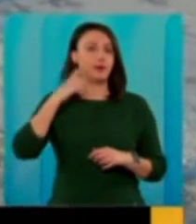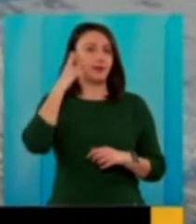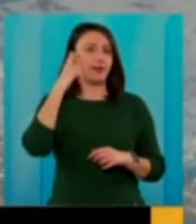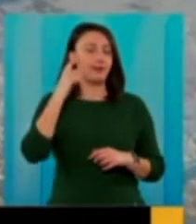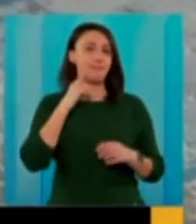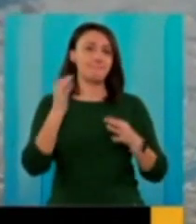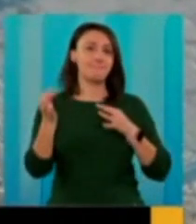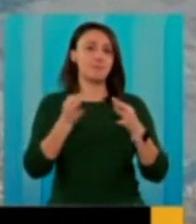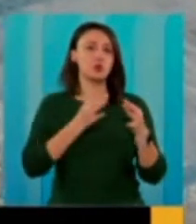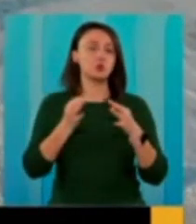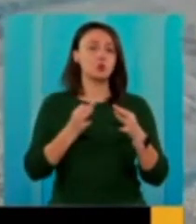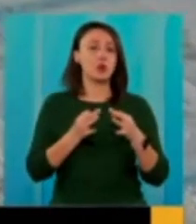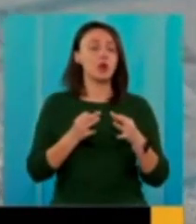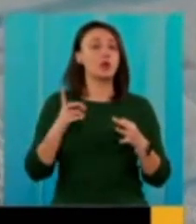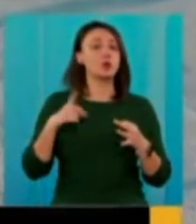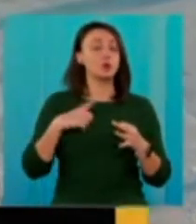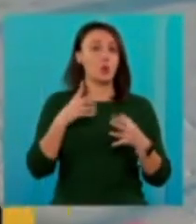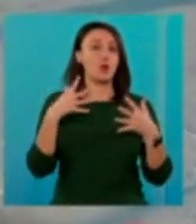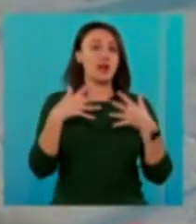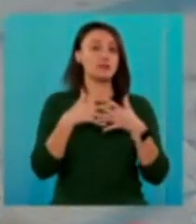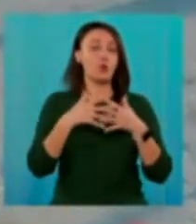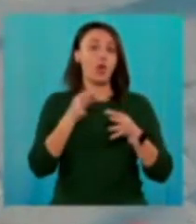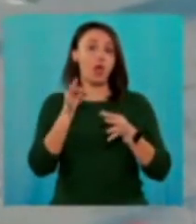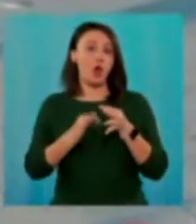de părere că măsurile occidentale sunt un război economic